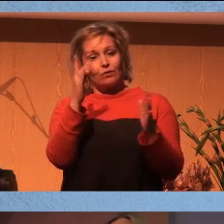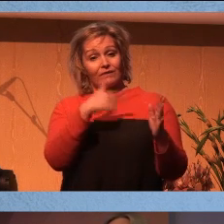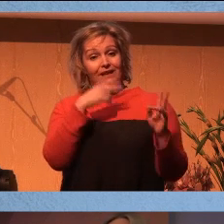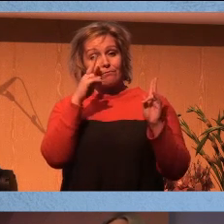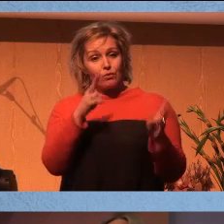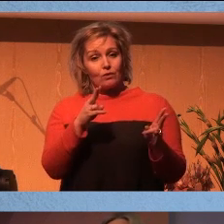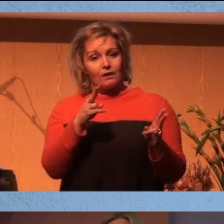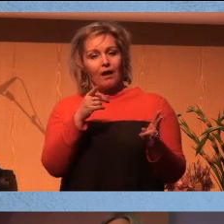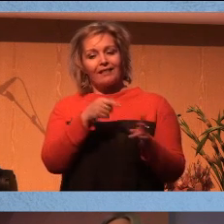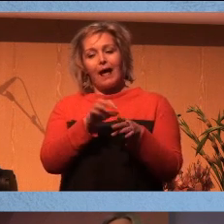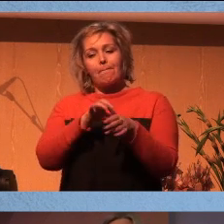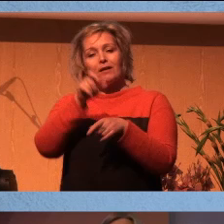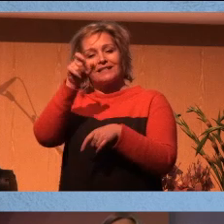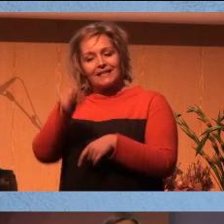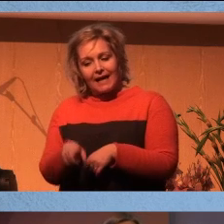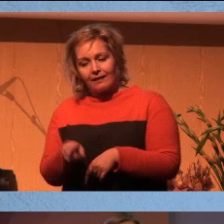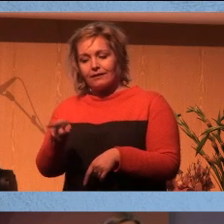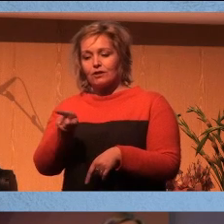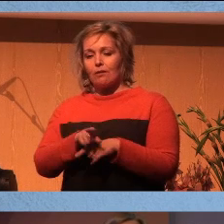det er pasienten som har